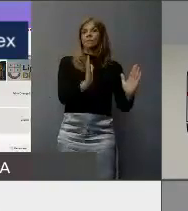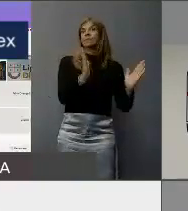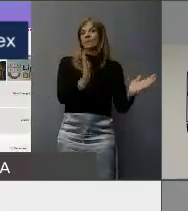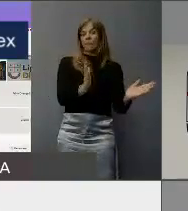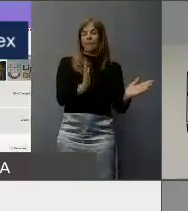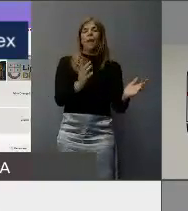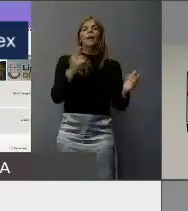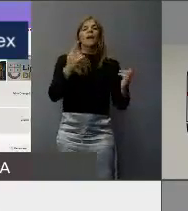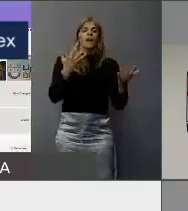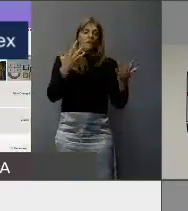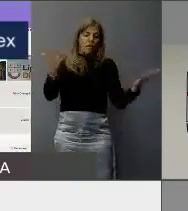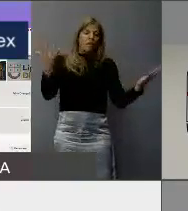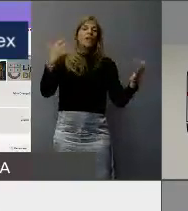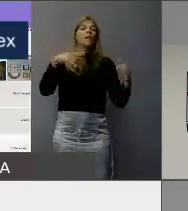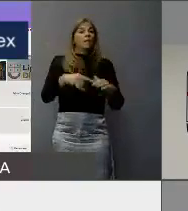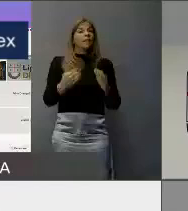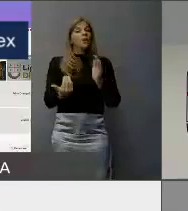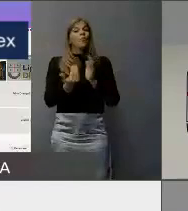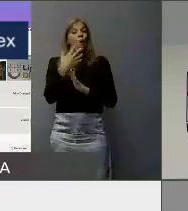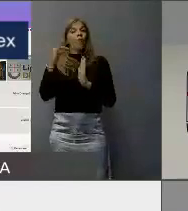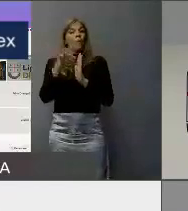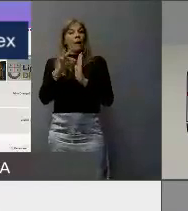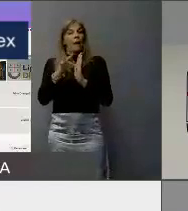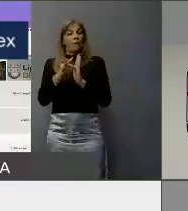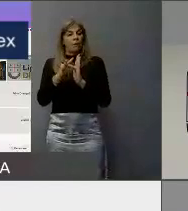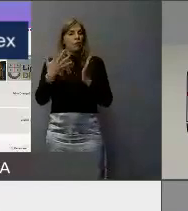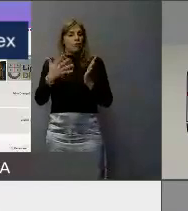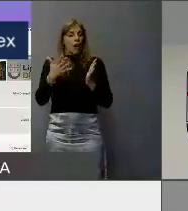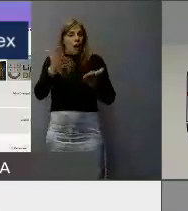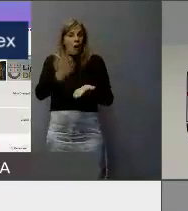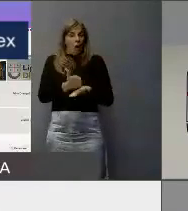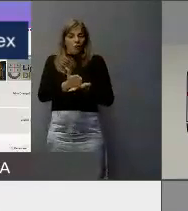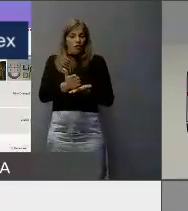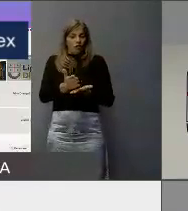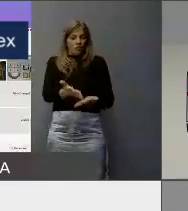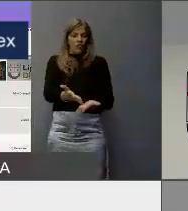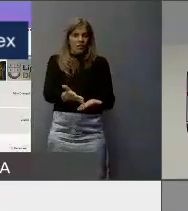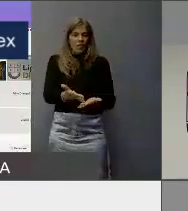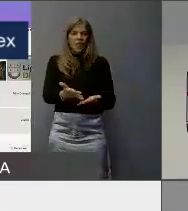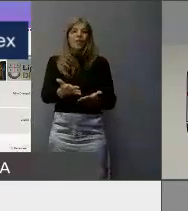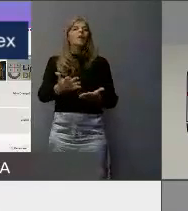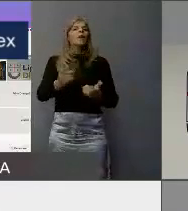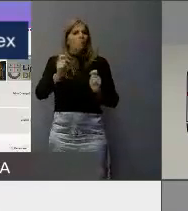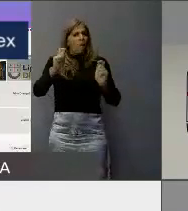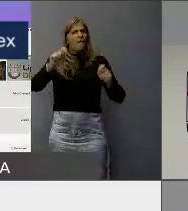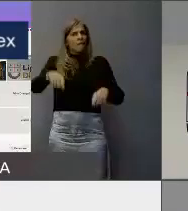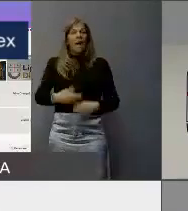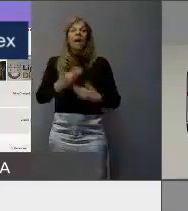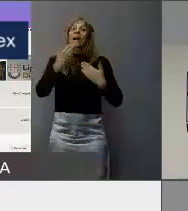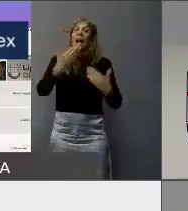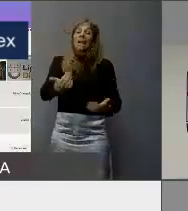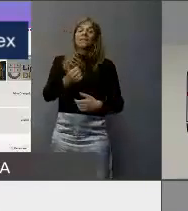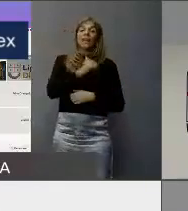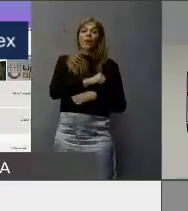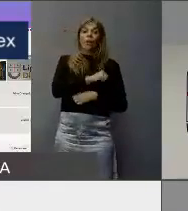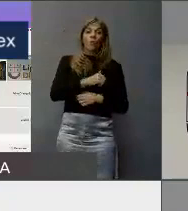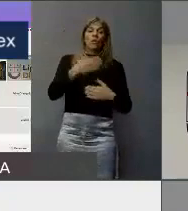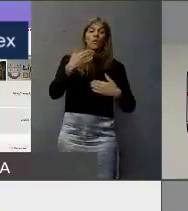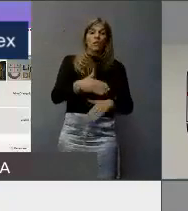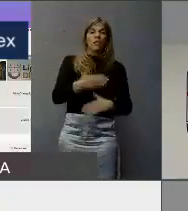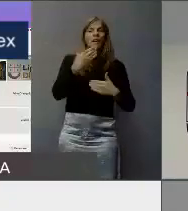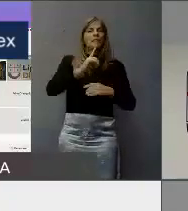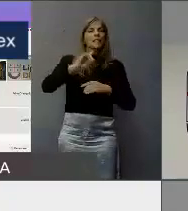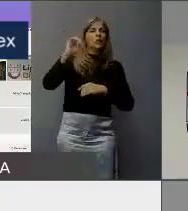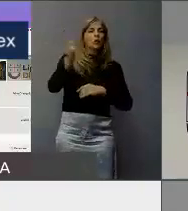invece nuovo per ambito da domani anzi da oggi tra pochi minuti grazie a comune di genova ea tutti quei consiglieri che tra poco